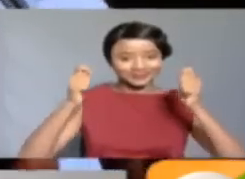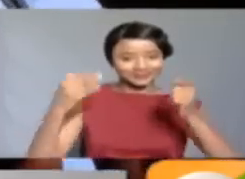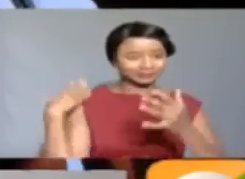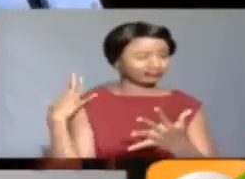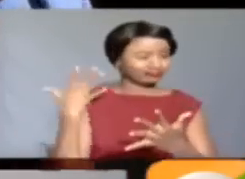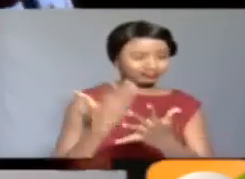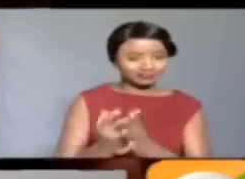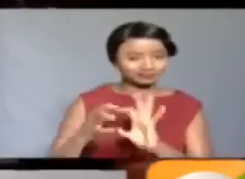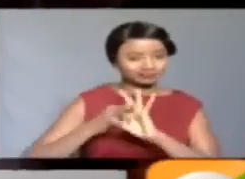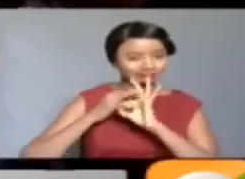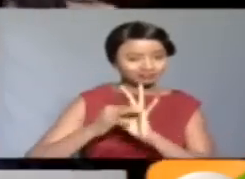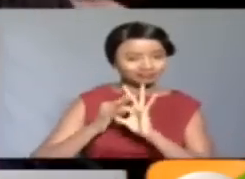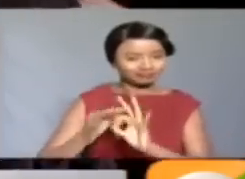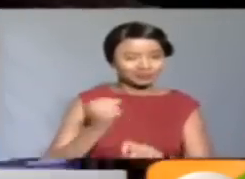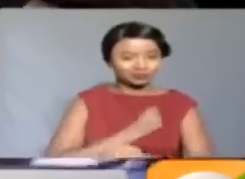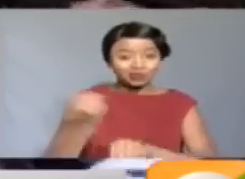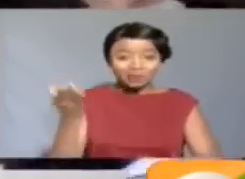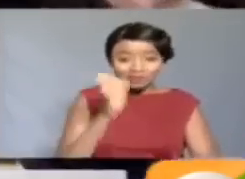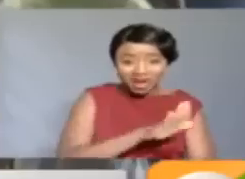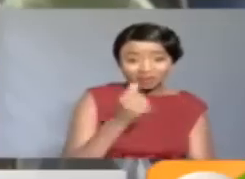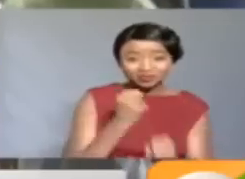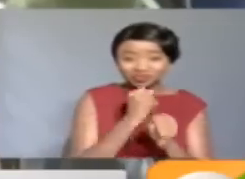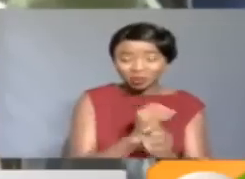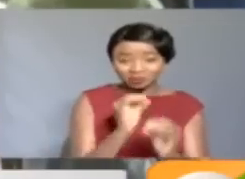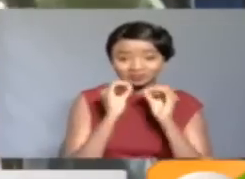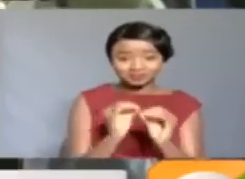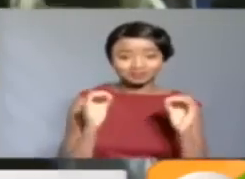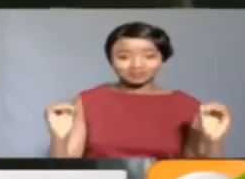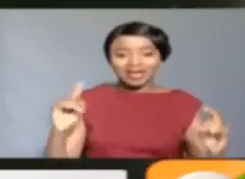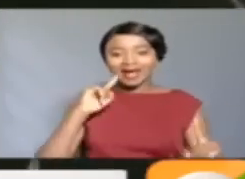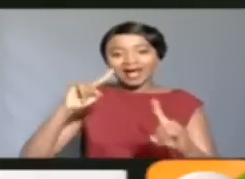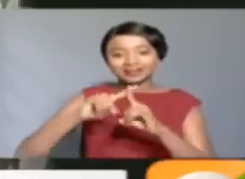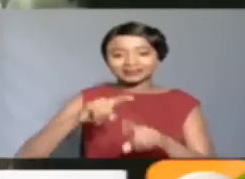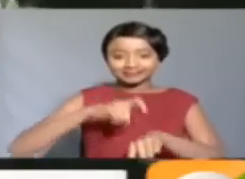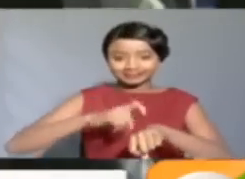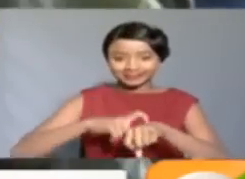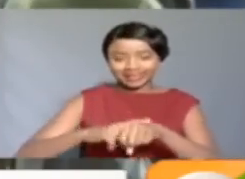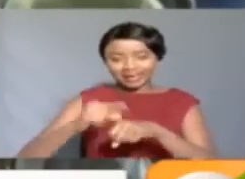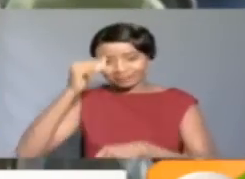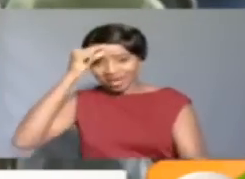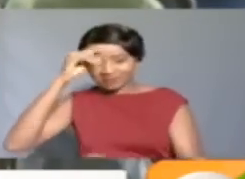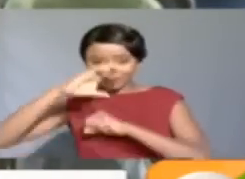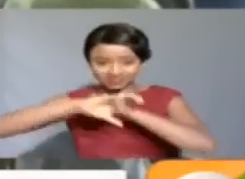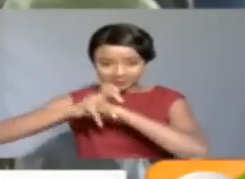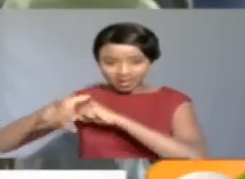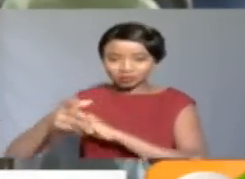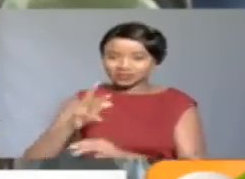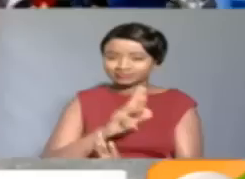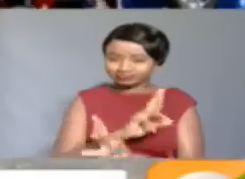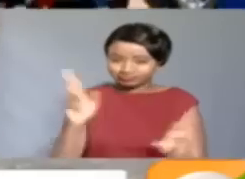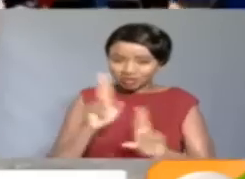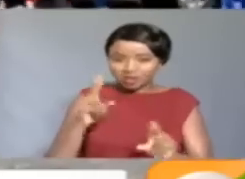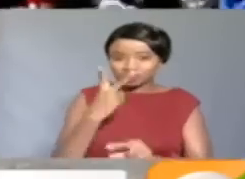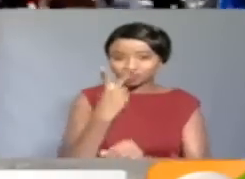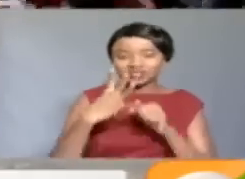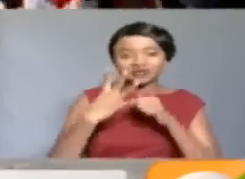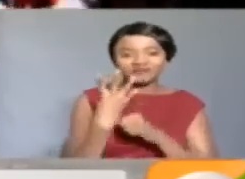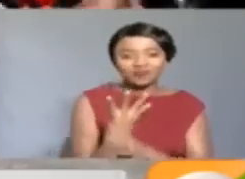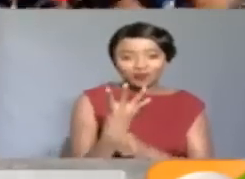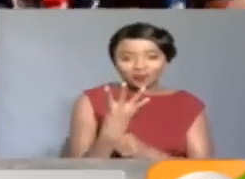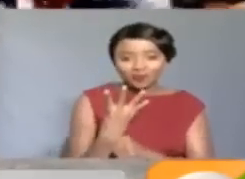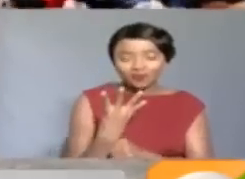msimamo mkali wa kususia kazi hadi pale ambapo waajiri wao, serikali za kaunti takriban 24,